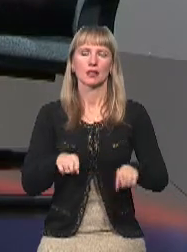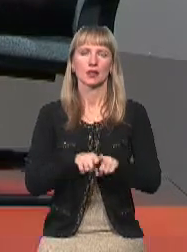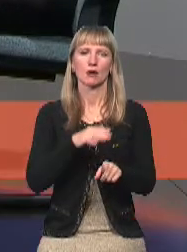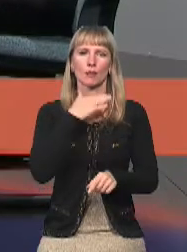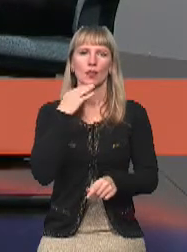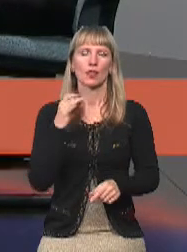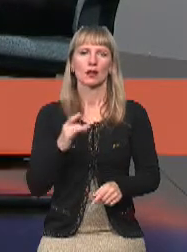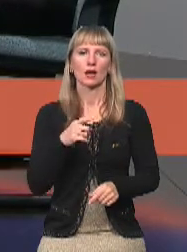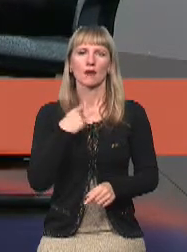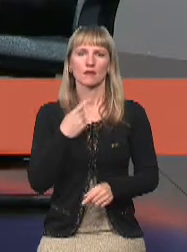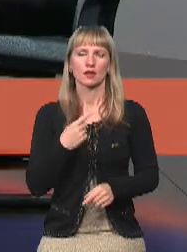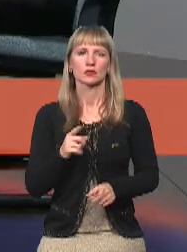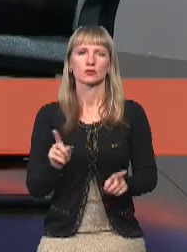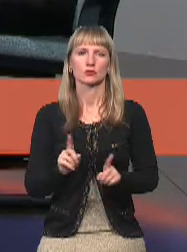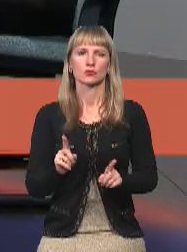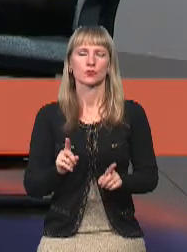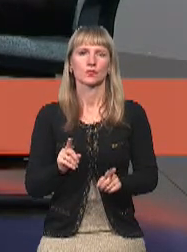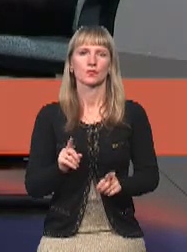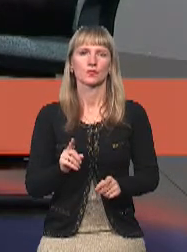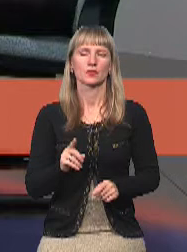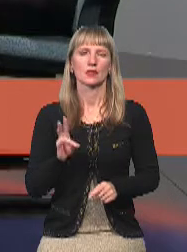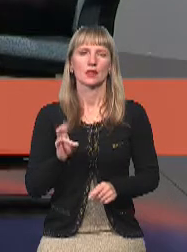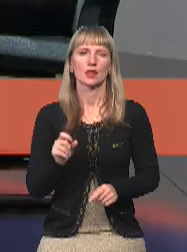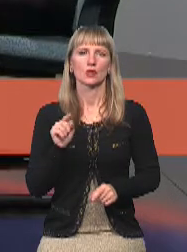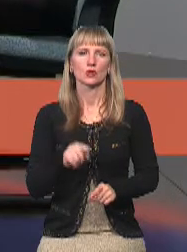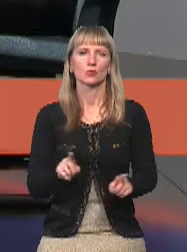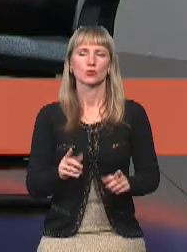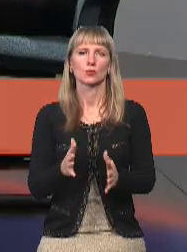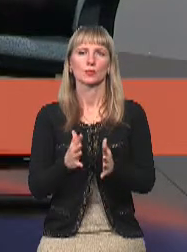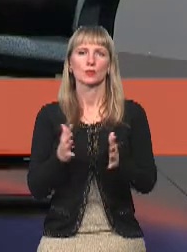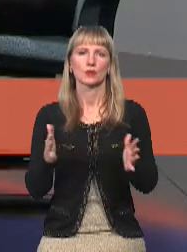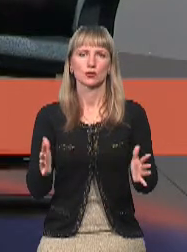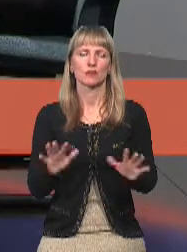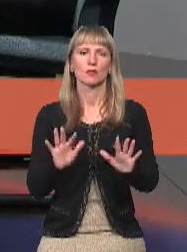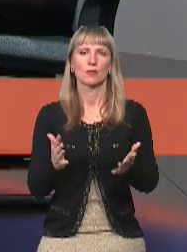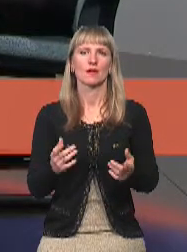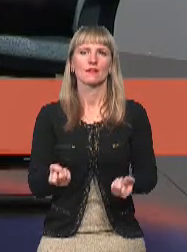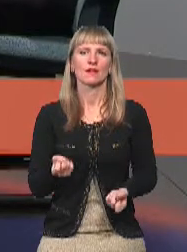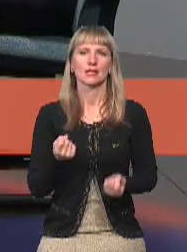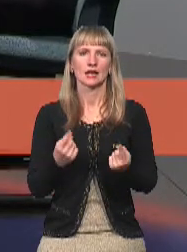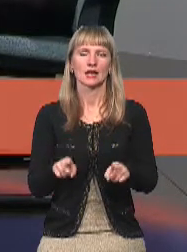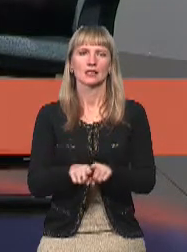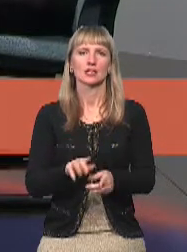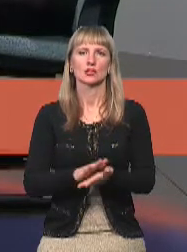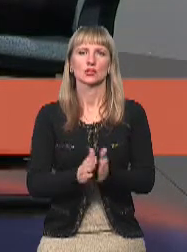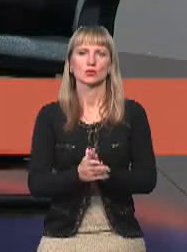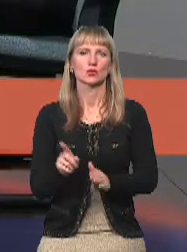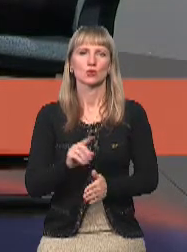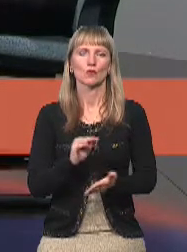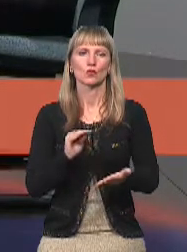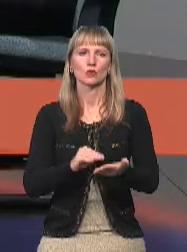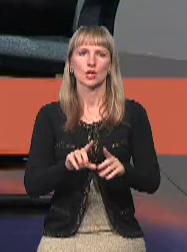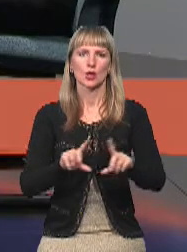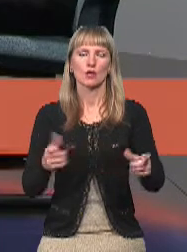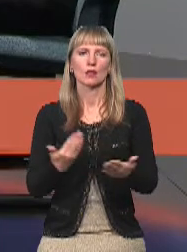неодноразово констатували і наголошували на тому, що в більшості випадків виникає така ситуація, що в установах,